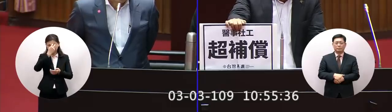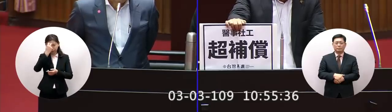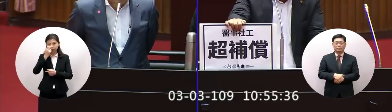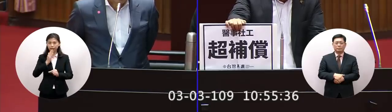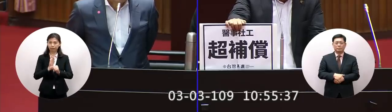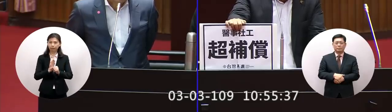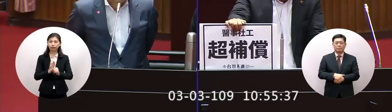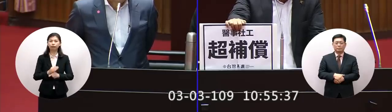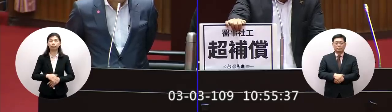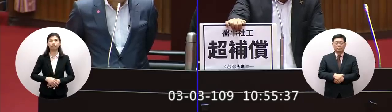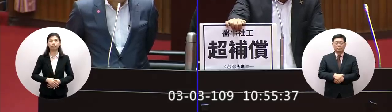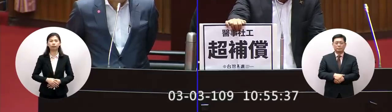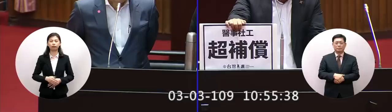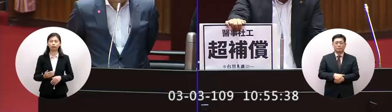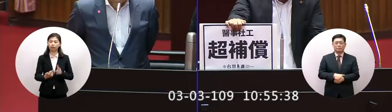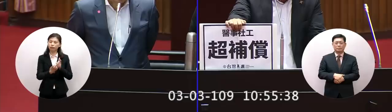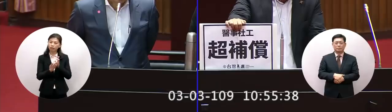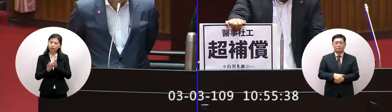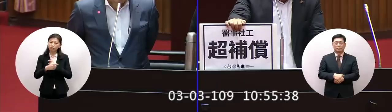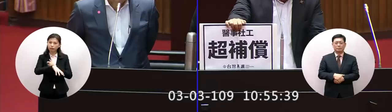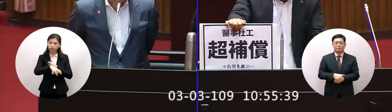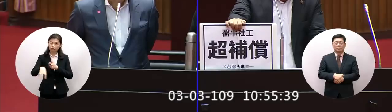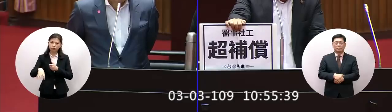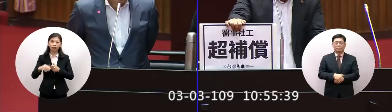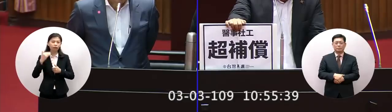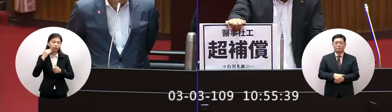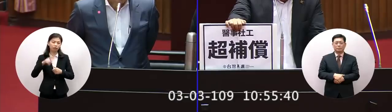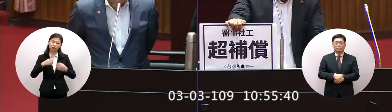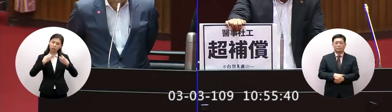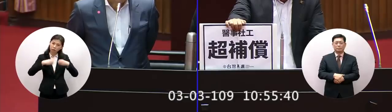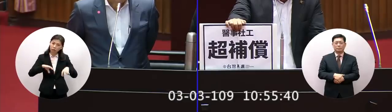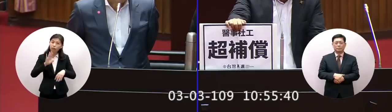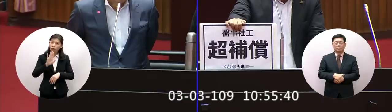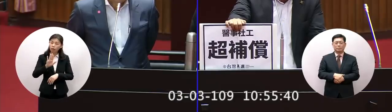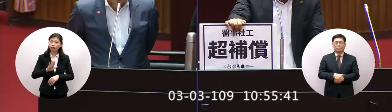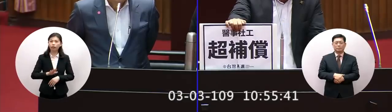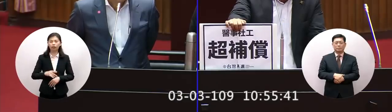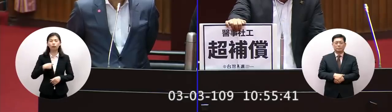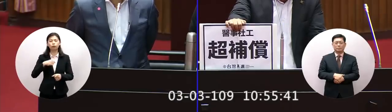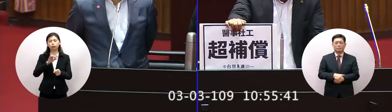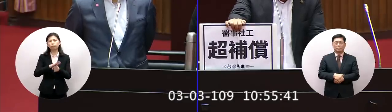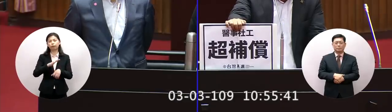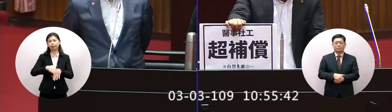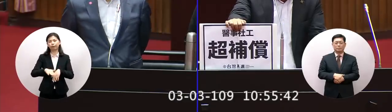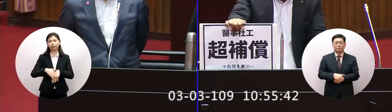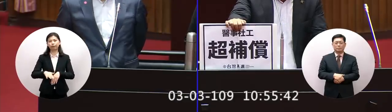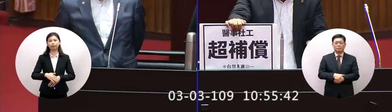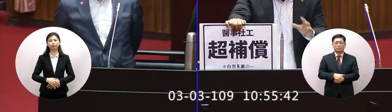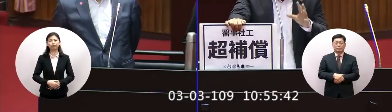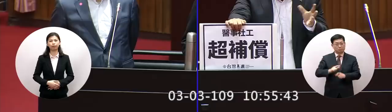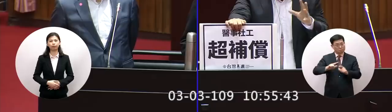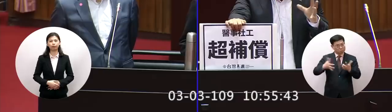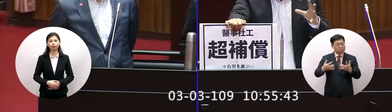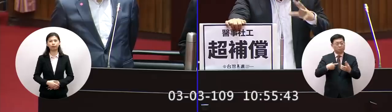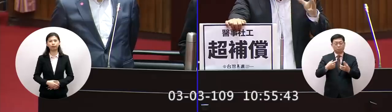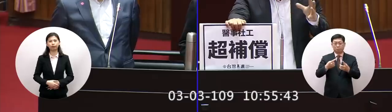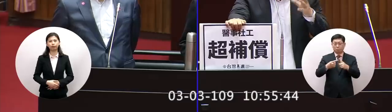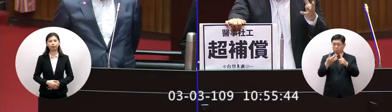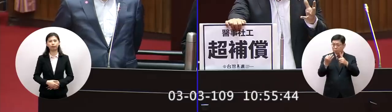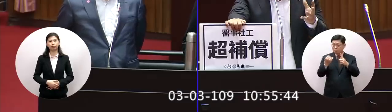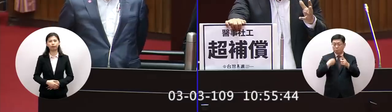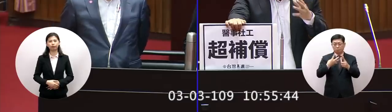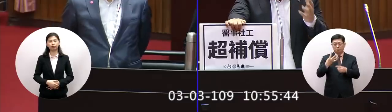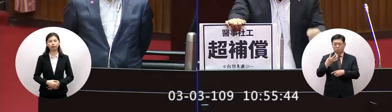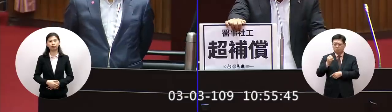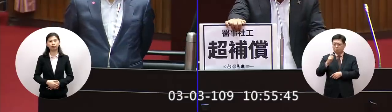那只是有配合的哈，我们都对他的损失好为予补偿。 你大概有偌济人？几万、